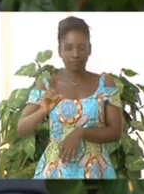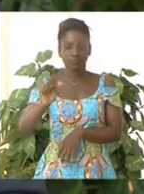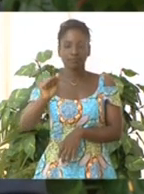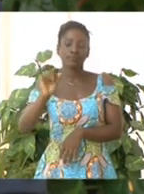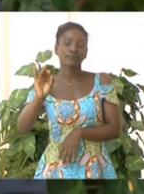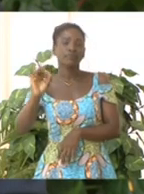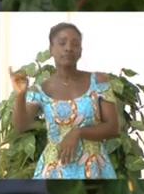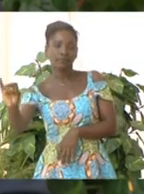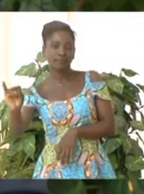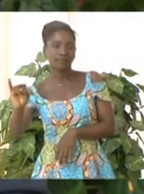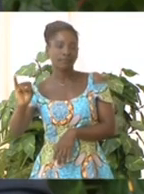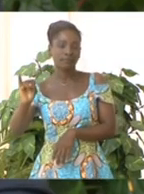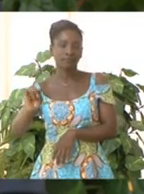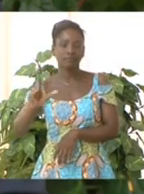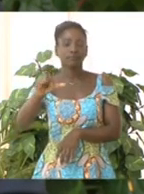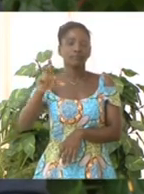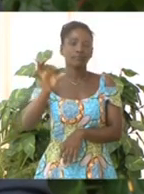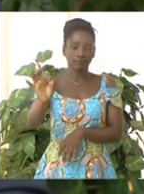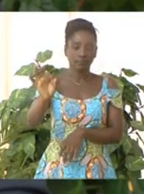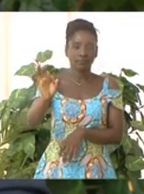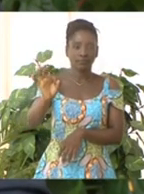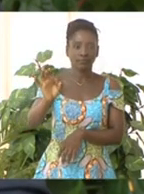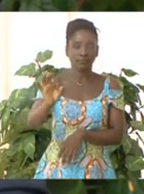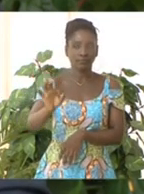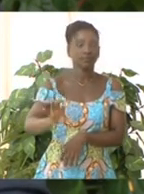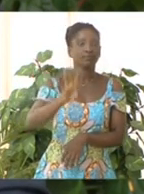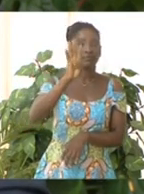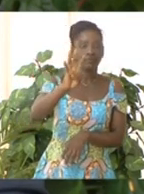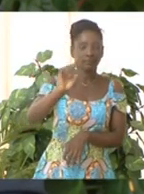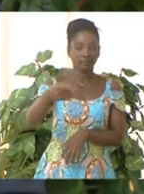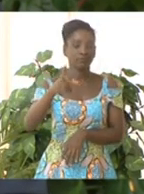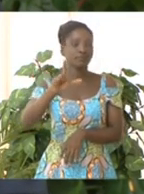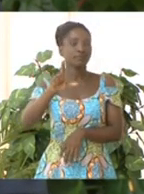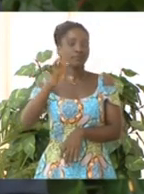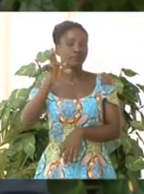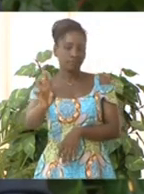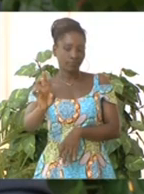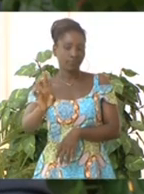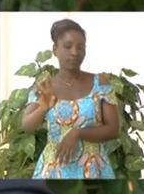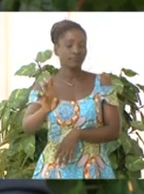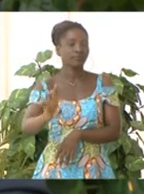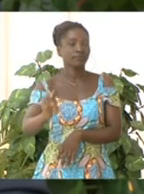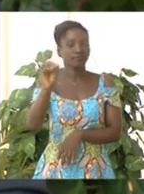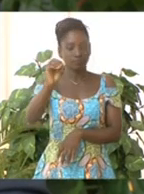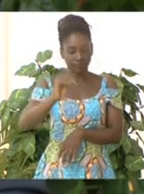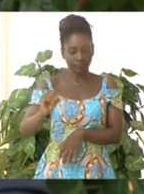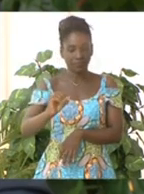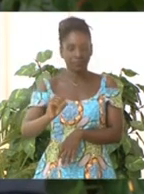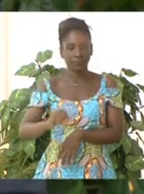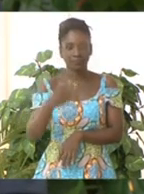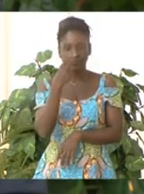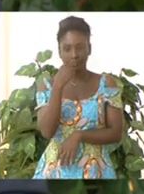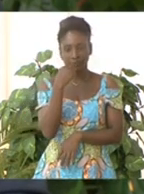Afingessan Pascal, 29, soit 4,27%. Bédier Conan Aimé